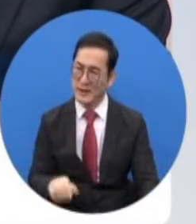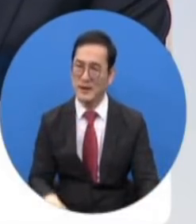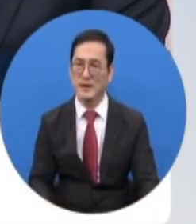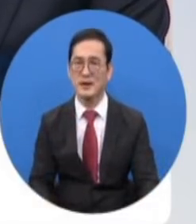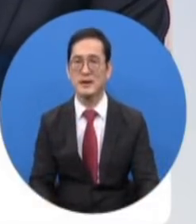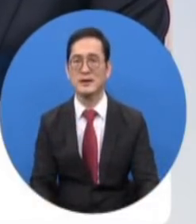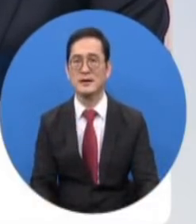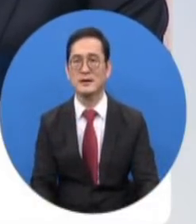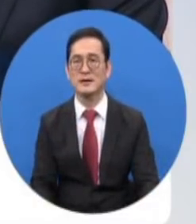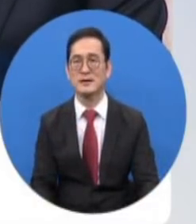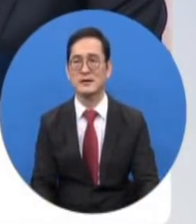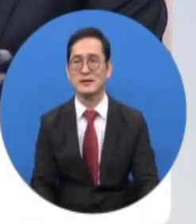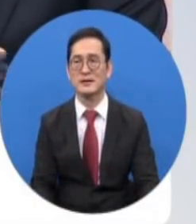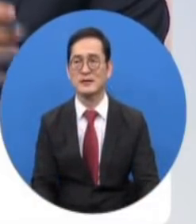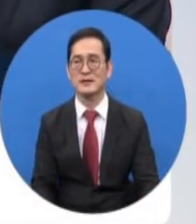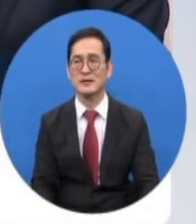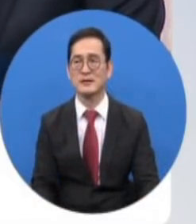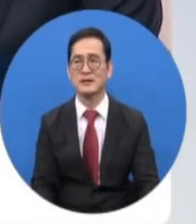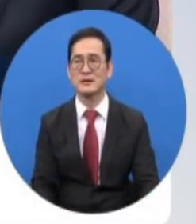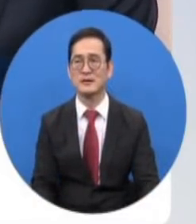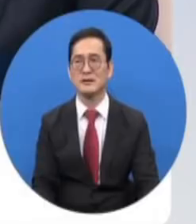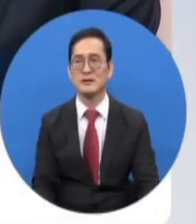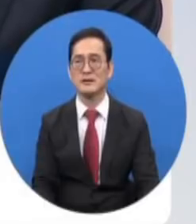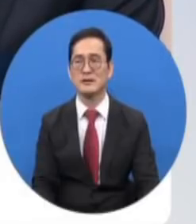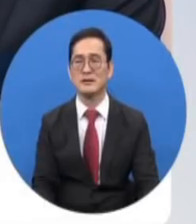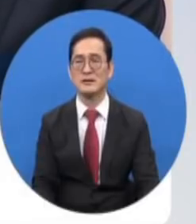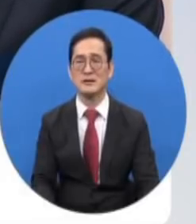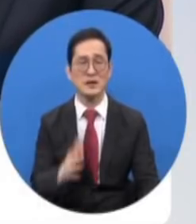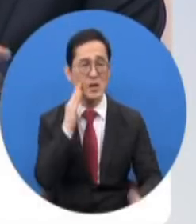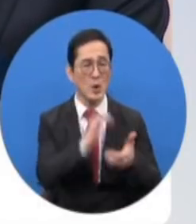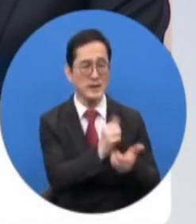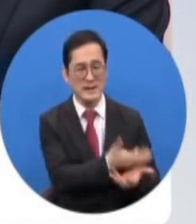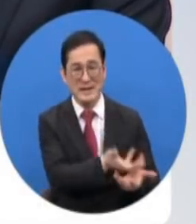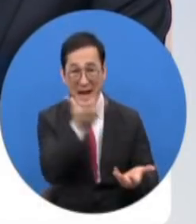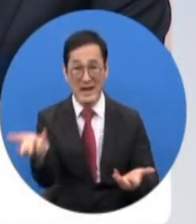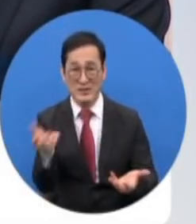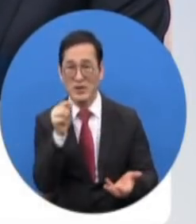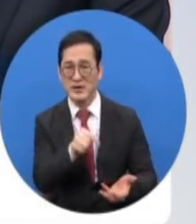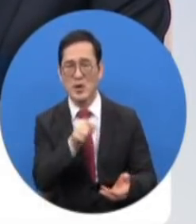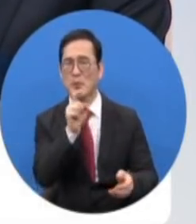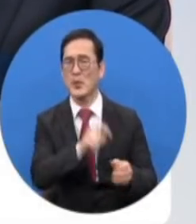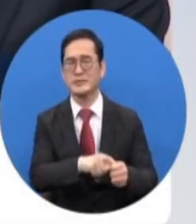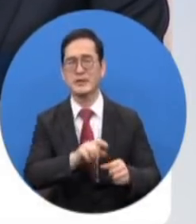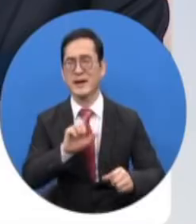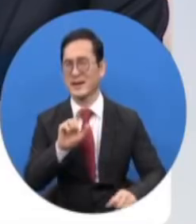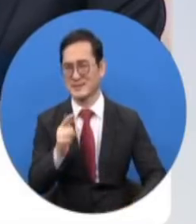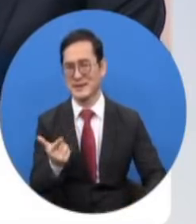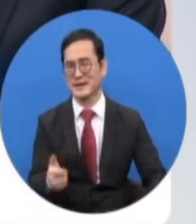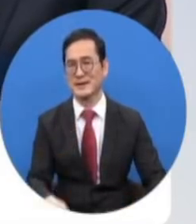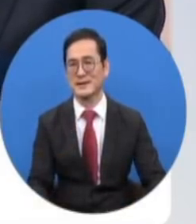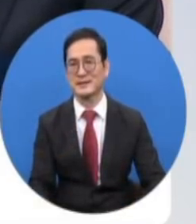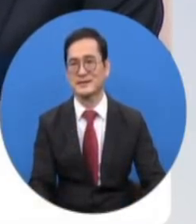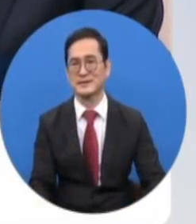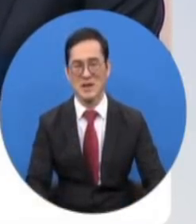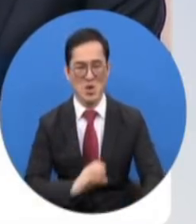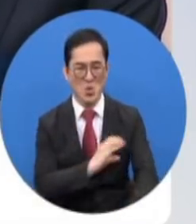차례 말씀드렸지만 결국은 청와대를 나가는 것 자체가 목적은 아닌 거죠. 청와대를 나옴으로써 그럼으로써 이제